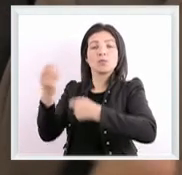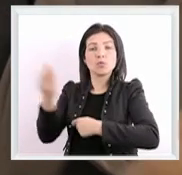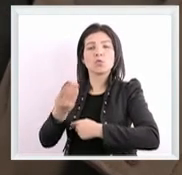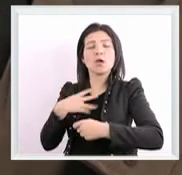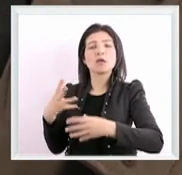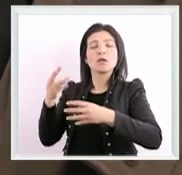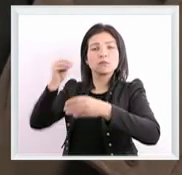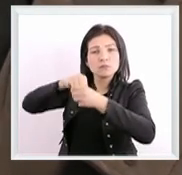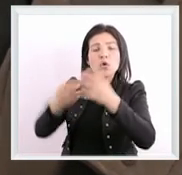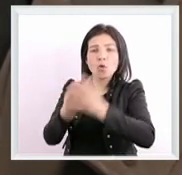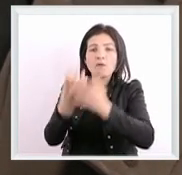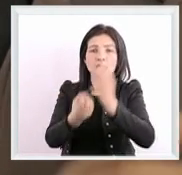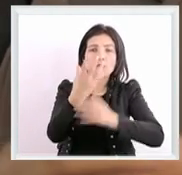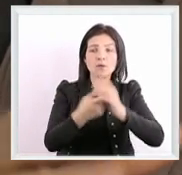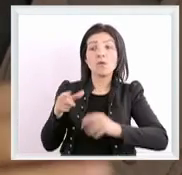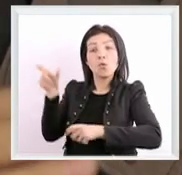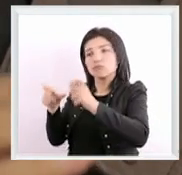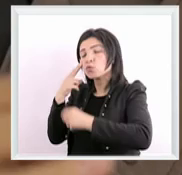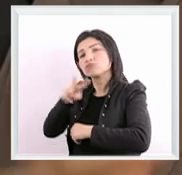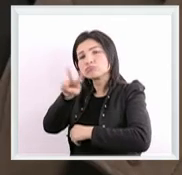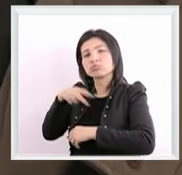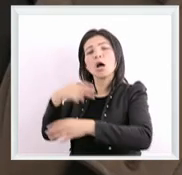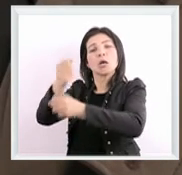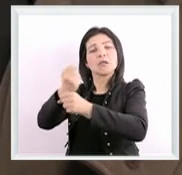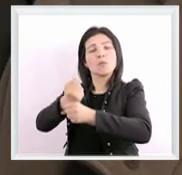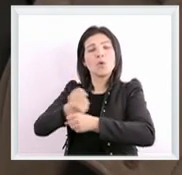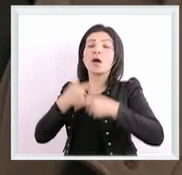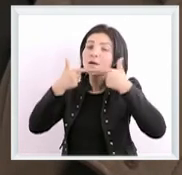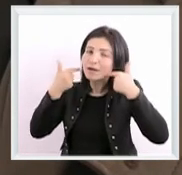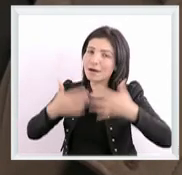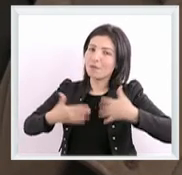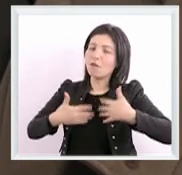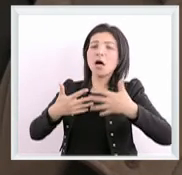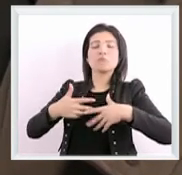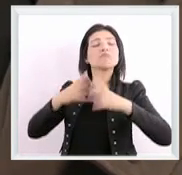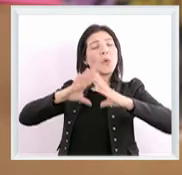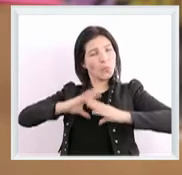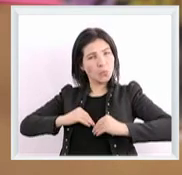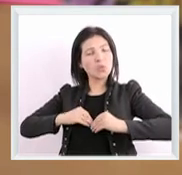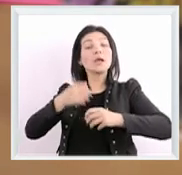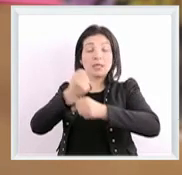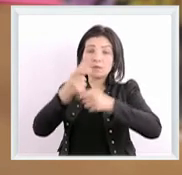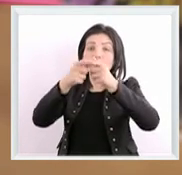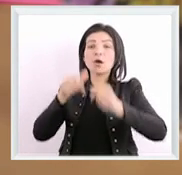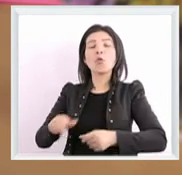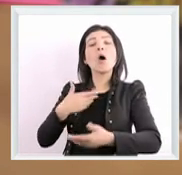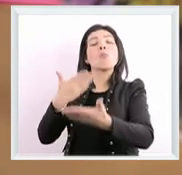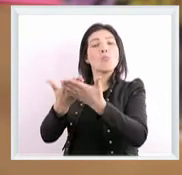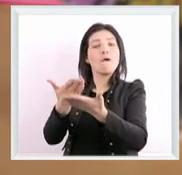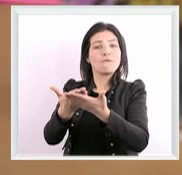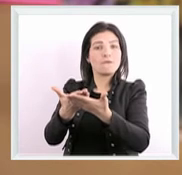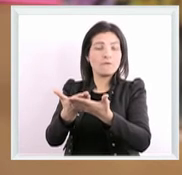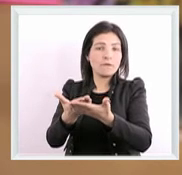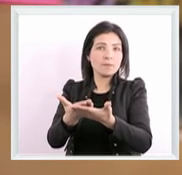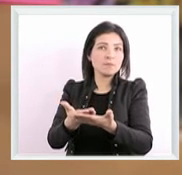تزادوا بالريزول تعم هما رانا نخدموا رانا لاجير راحتنا في المعملة داية بينوا اللي هما